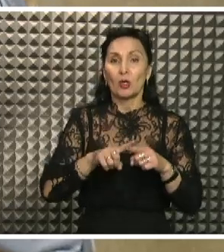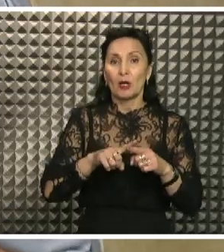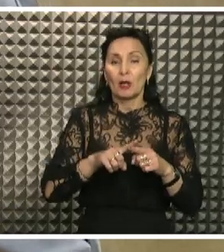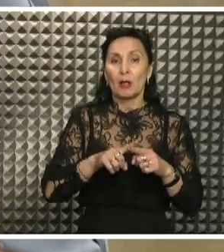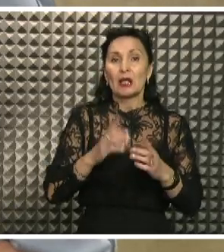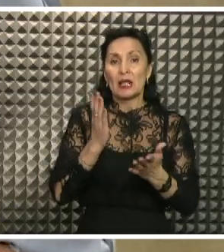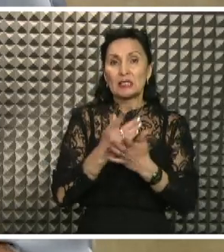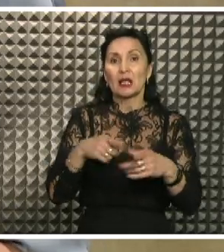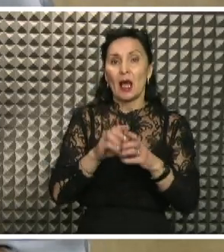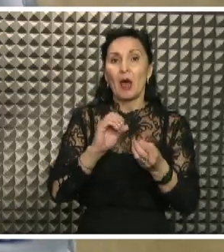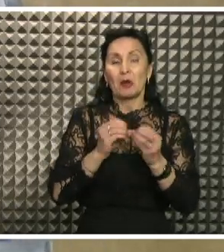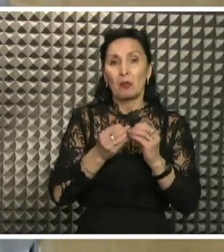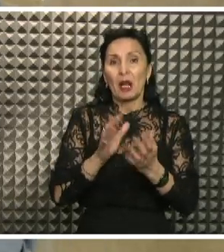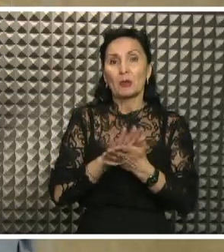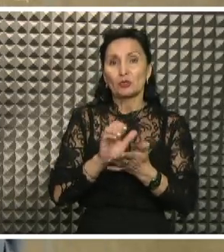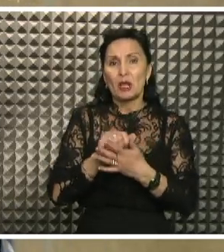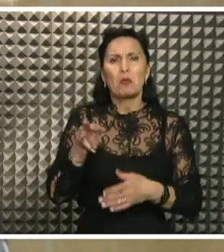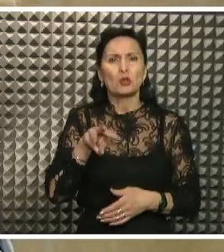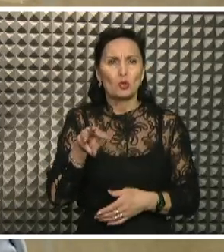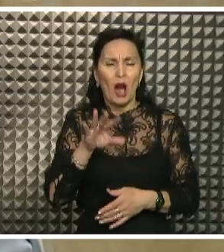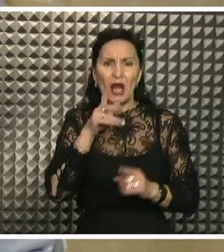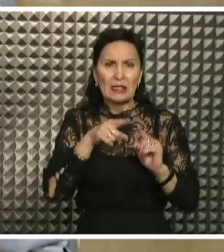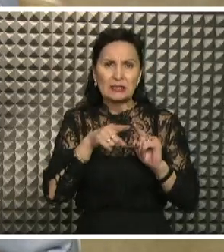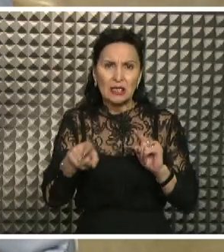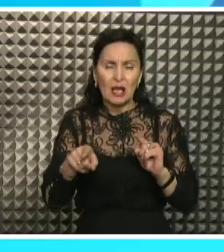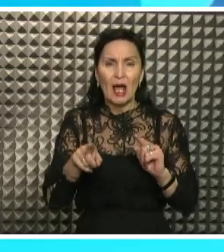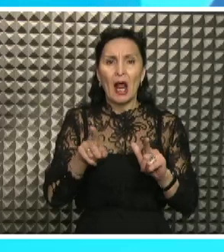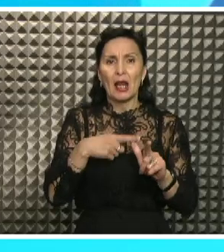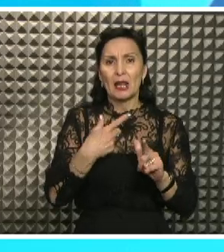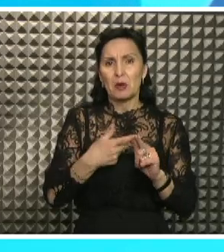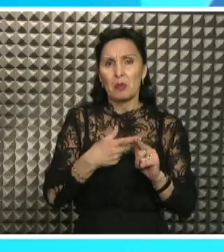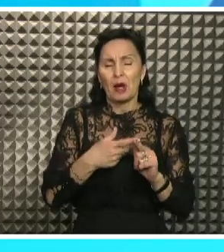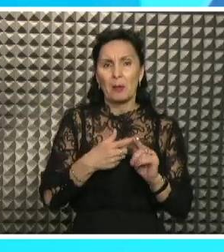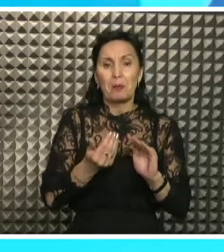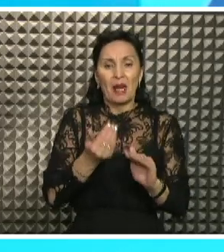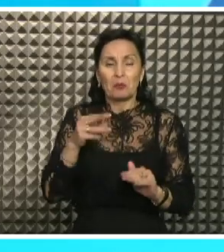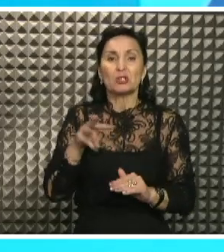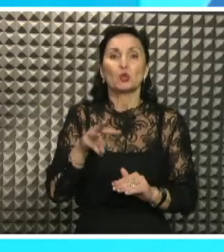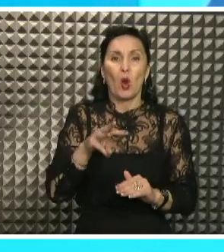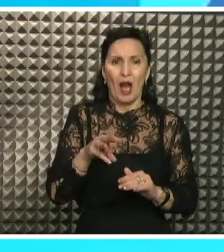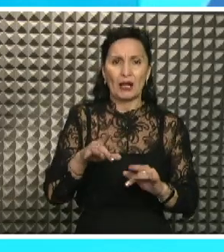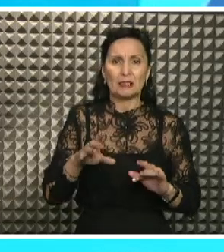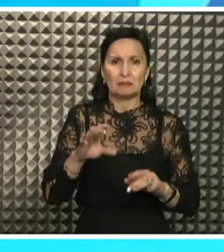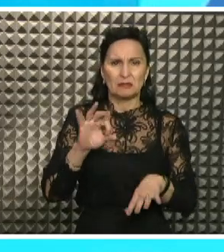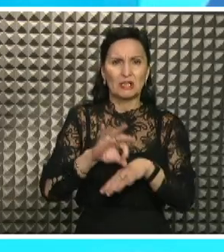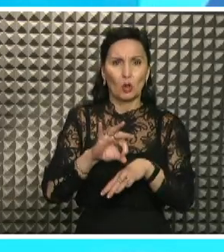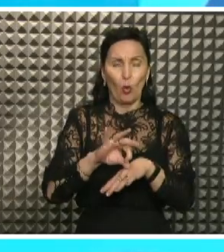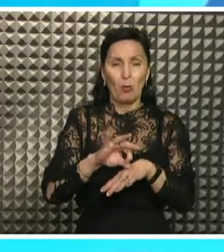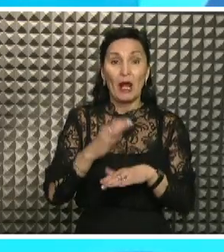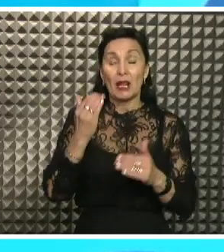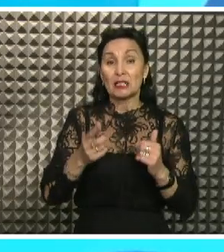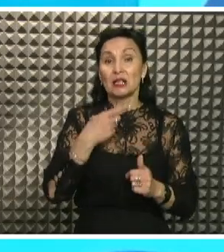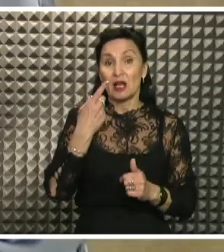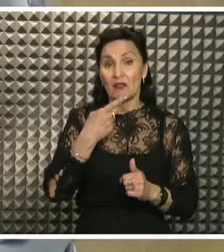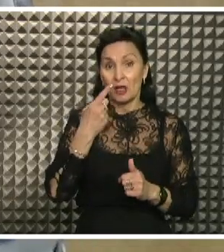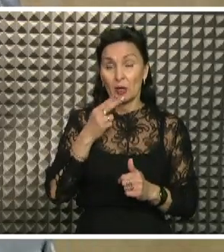есть такая проблема, как нарушение менструального цикла, либо предменструальный синдром. Если говорить